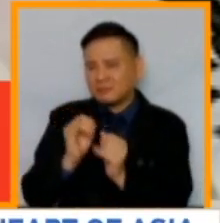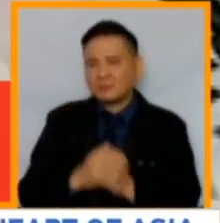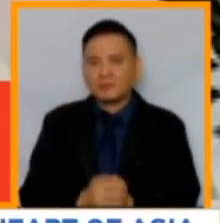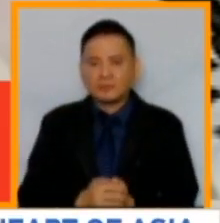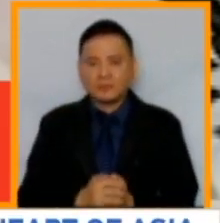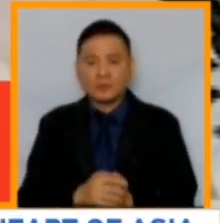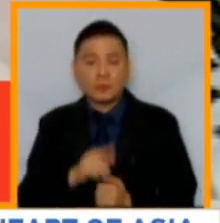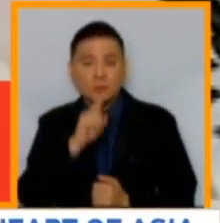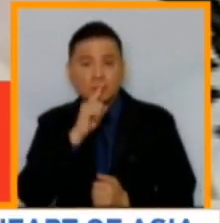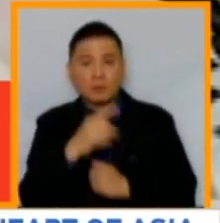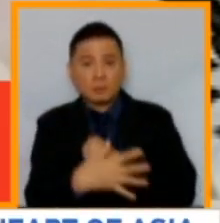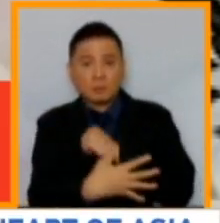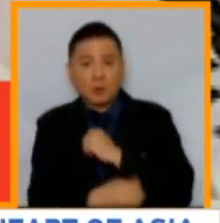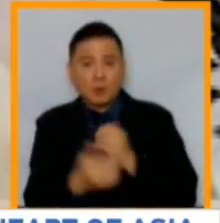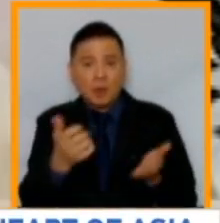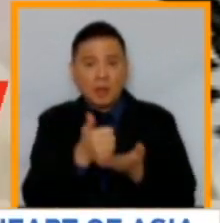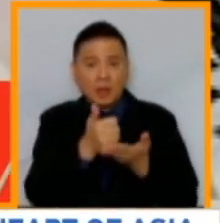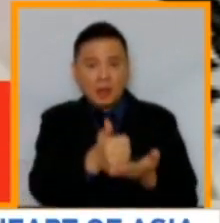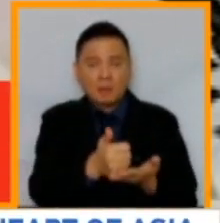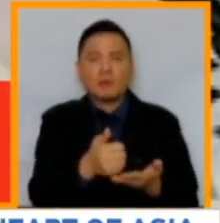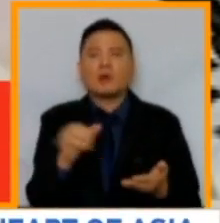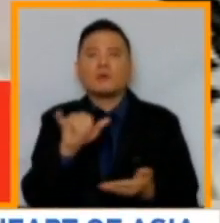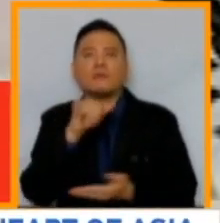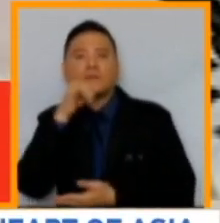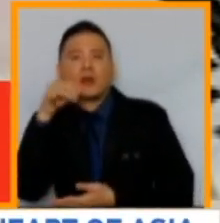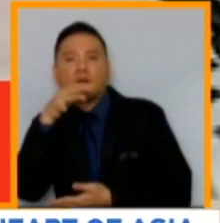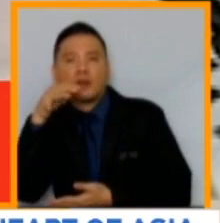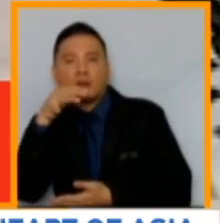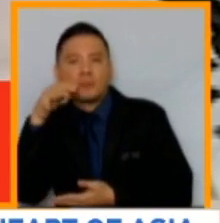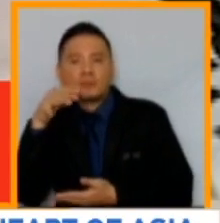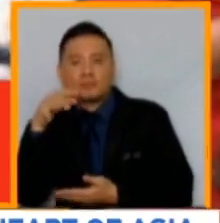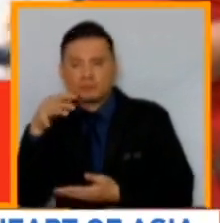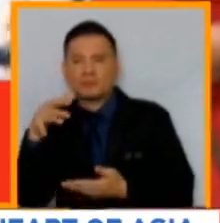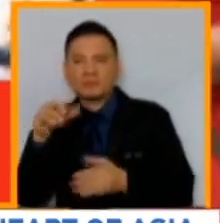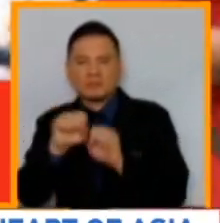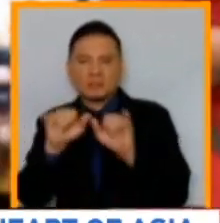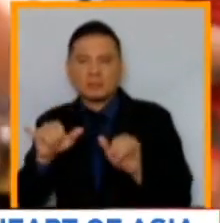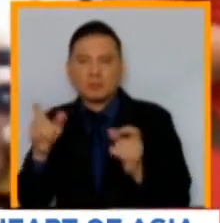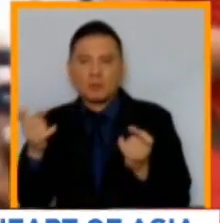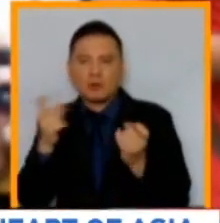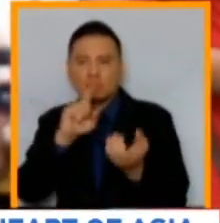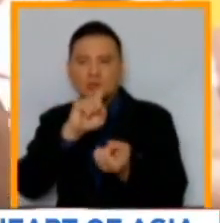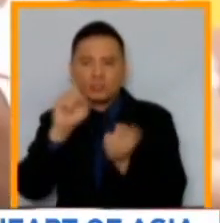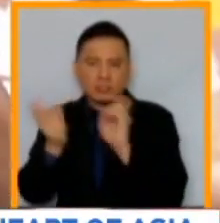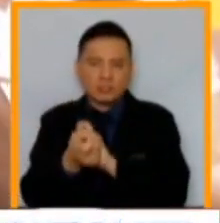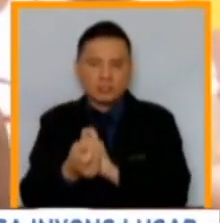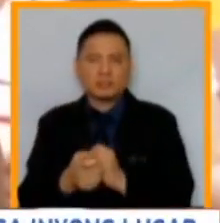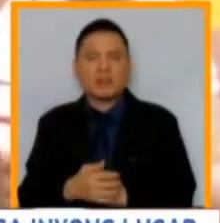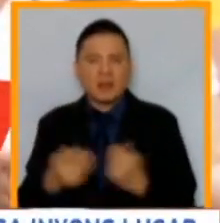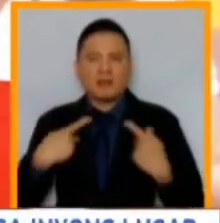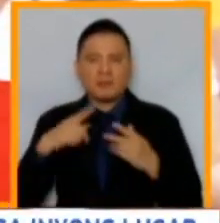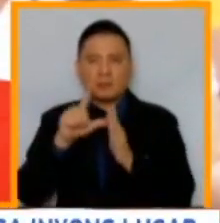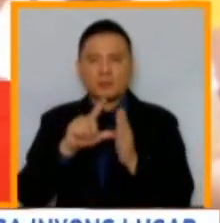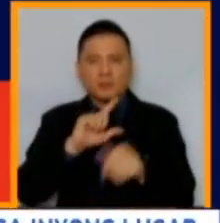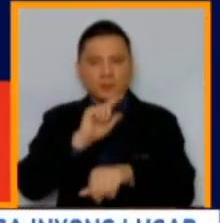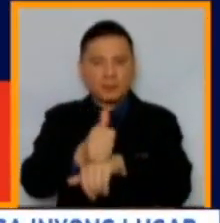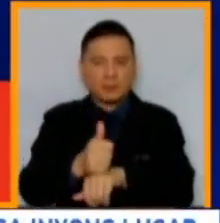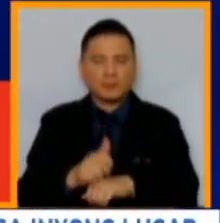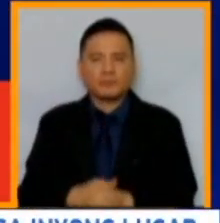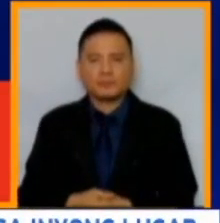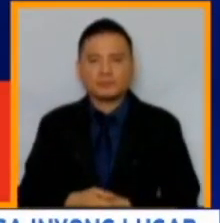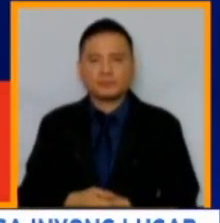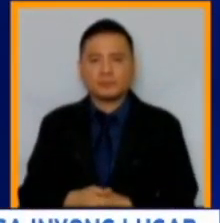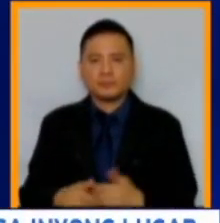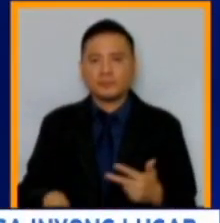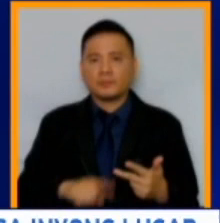Dapat magkaroon tayo ng bagong agrarian reform program through another law. Si Caliodi de Guzman wala ring aktibidad. Pero sa